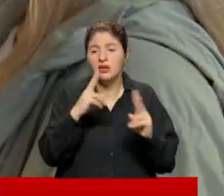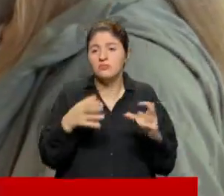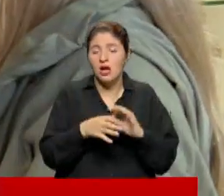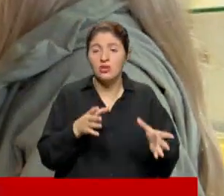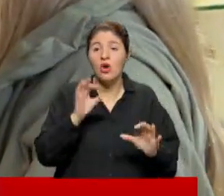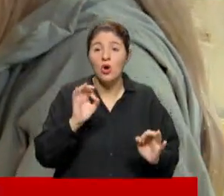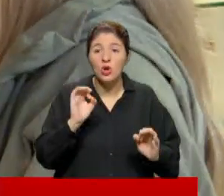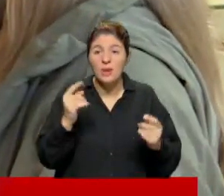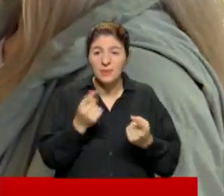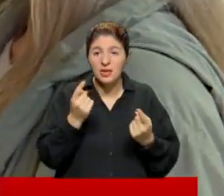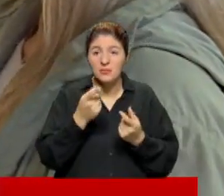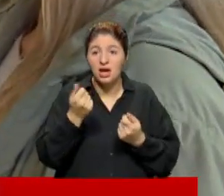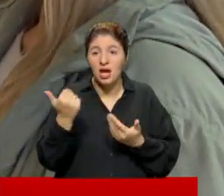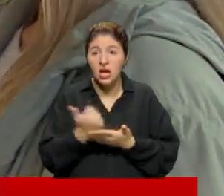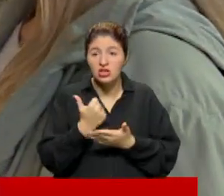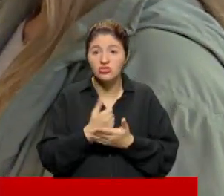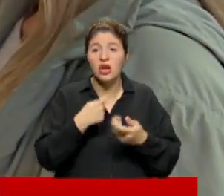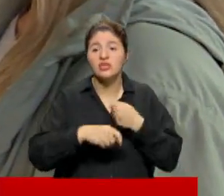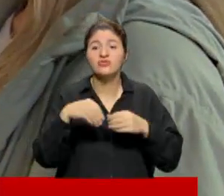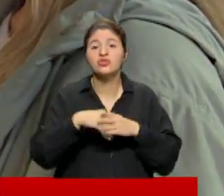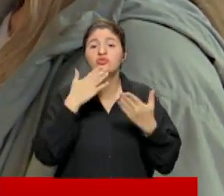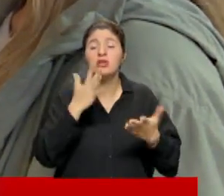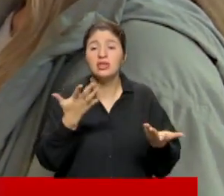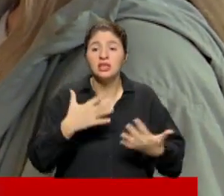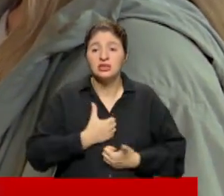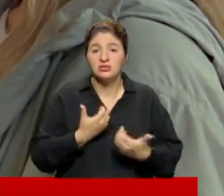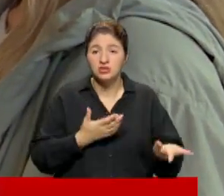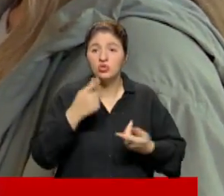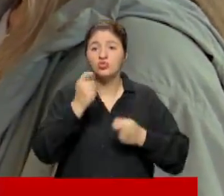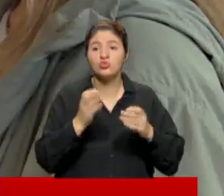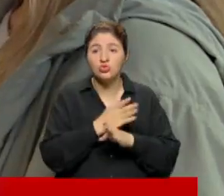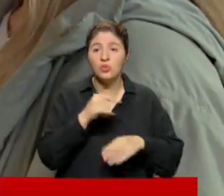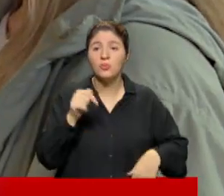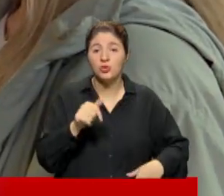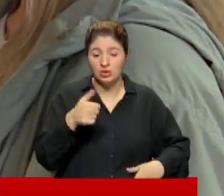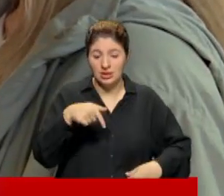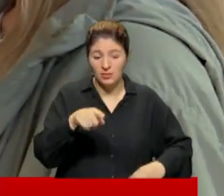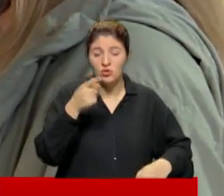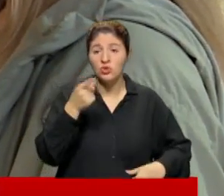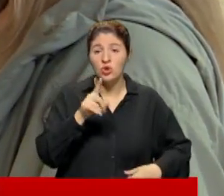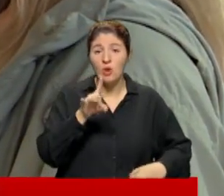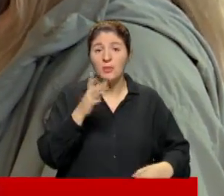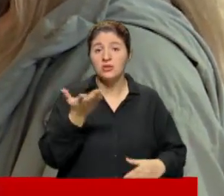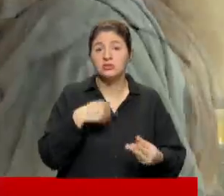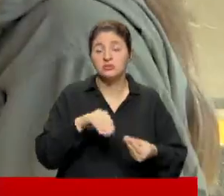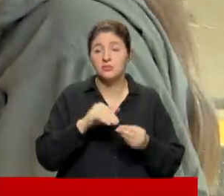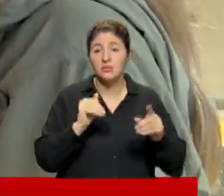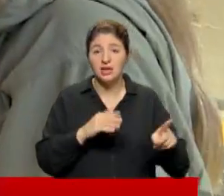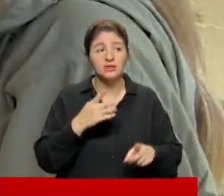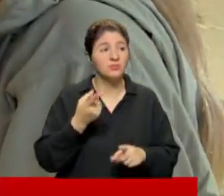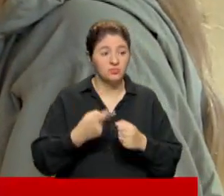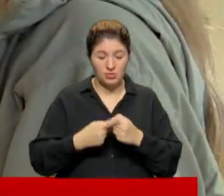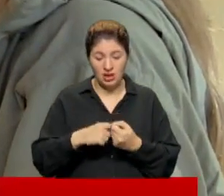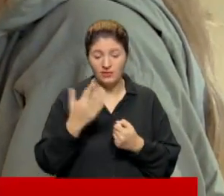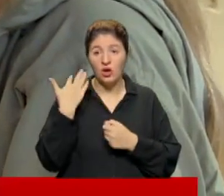bağlı öyle bir para Kazancı esnafta yok esnaf zaten sıkıntıdır süt ürünlerine bugün itibariyle % 115 daha zam geldi geçen hafta